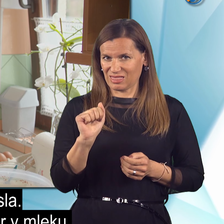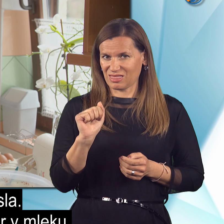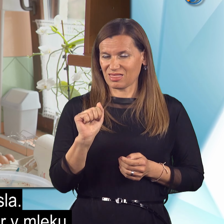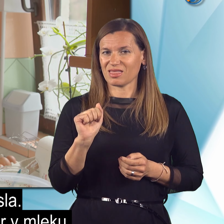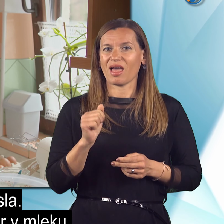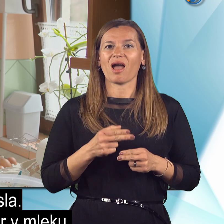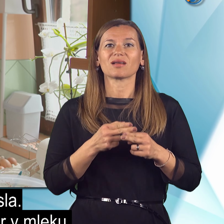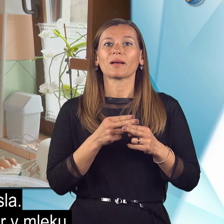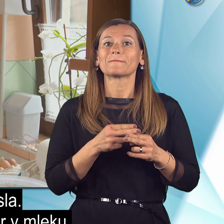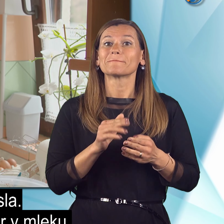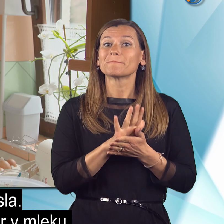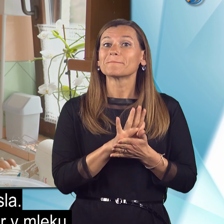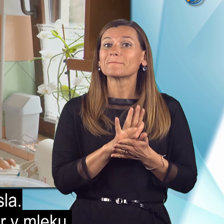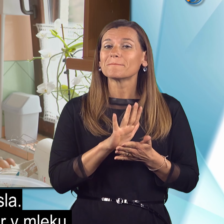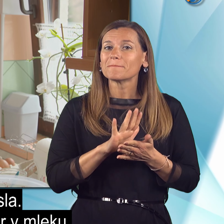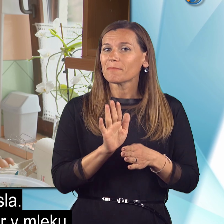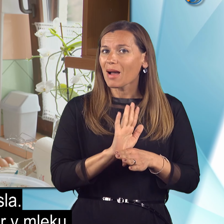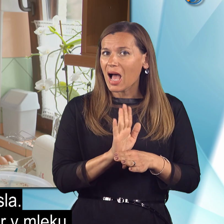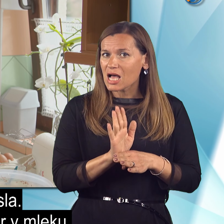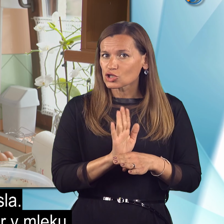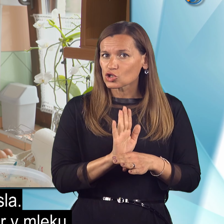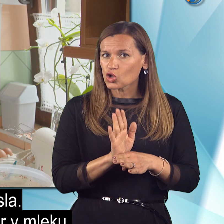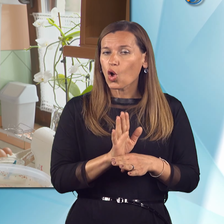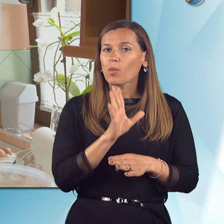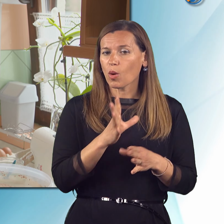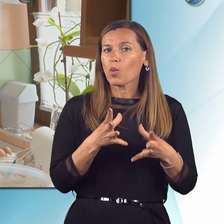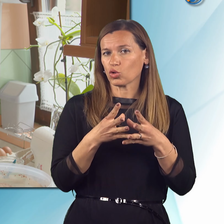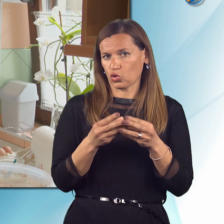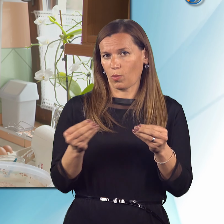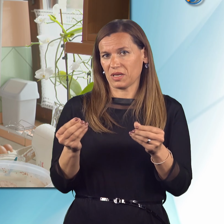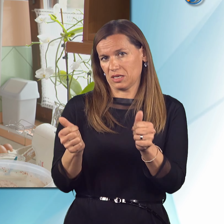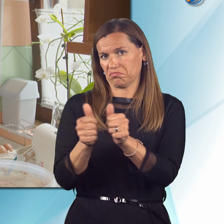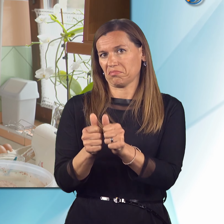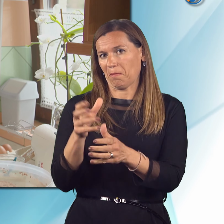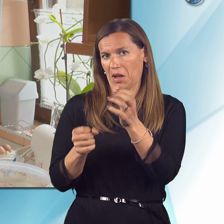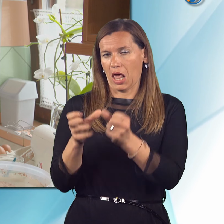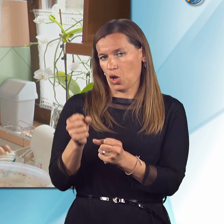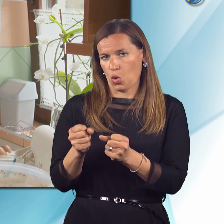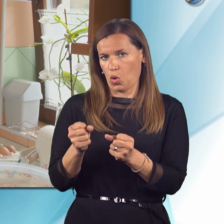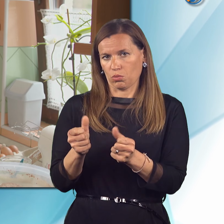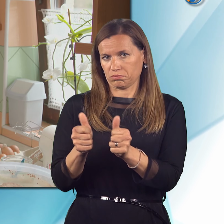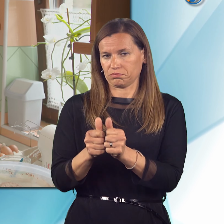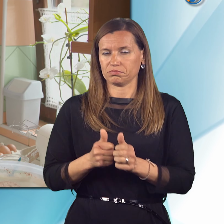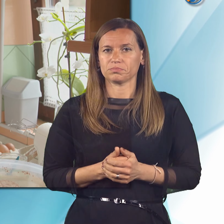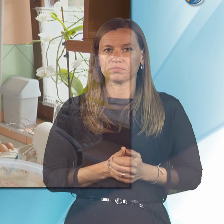Masla, ga bomo raztopili kar v mleku.